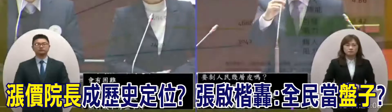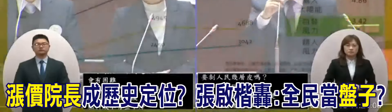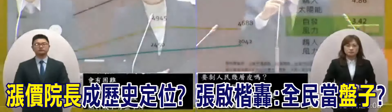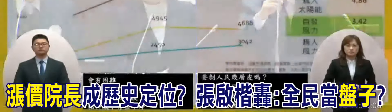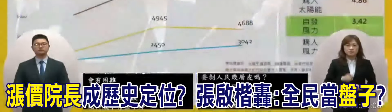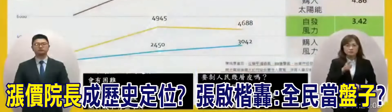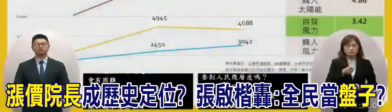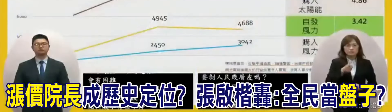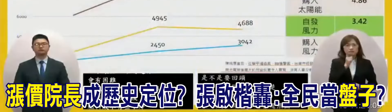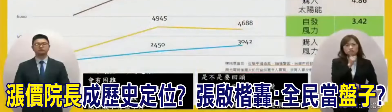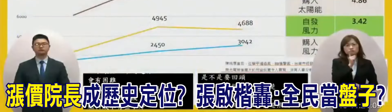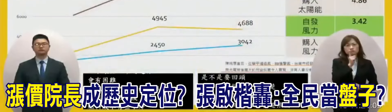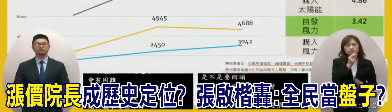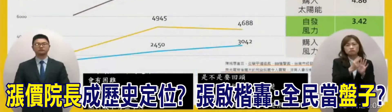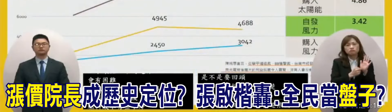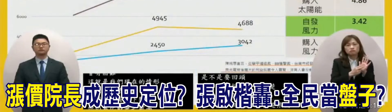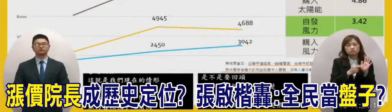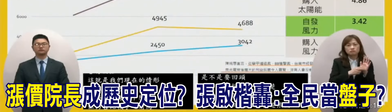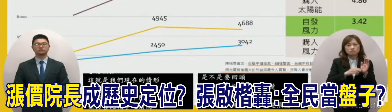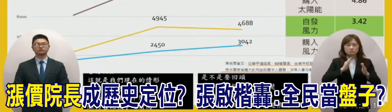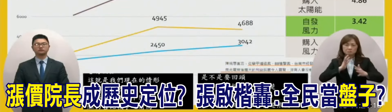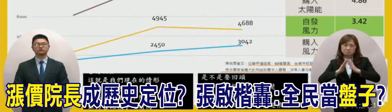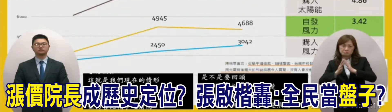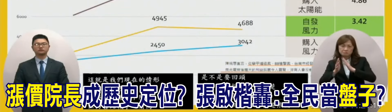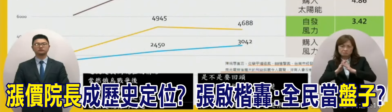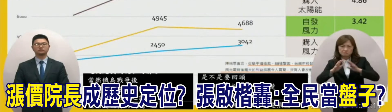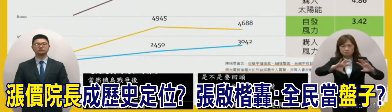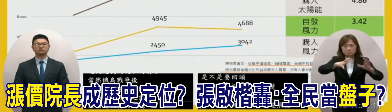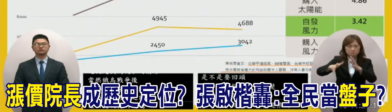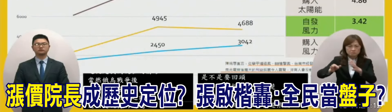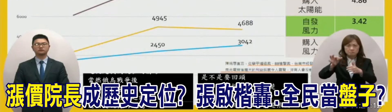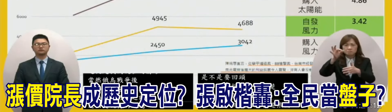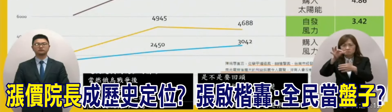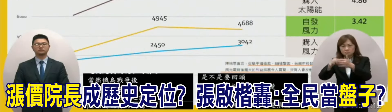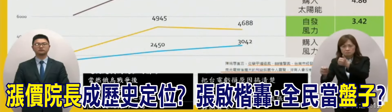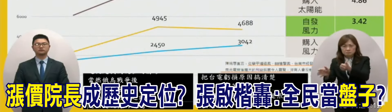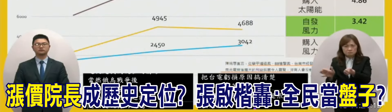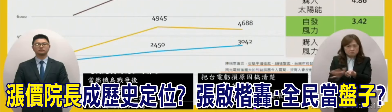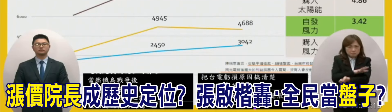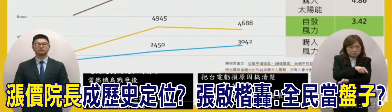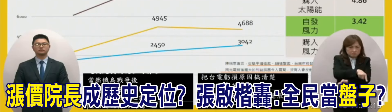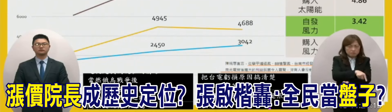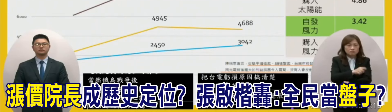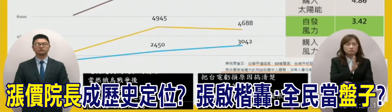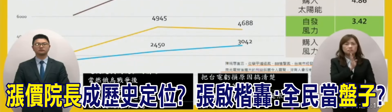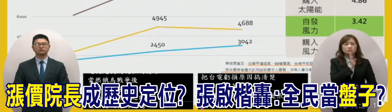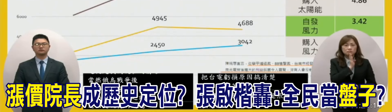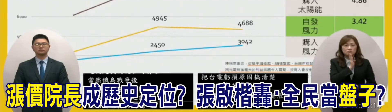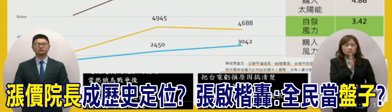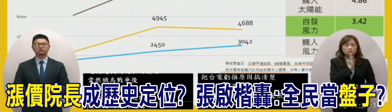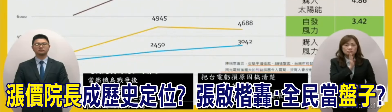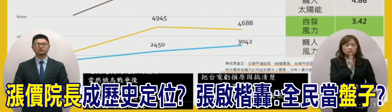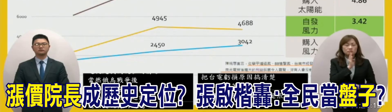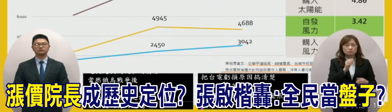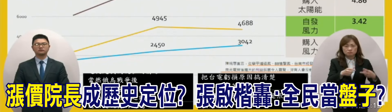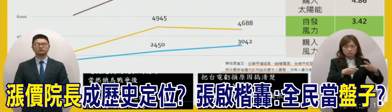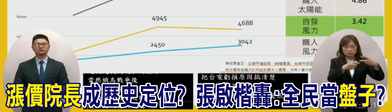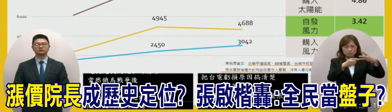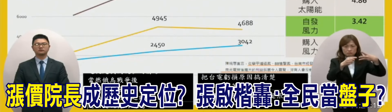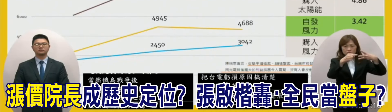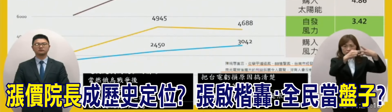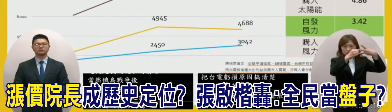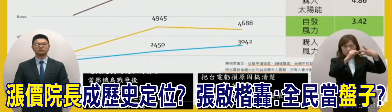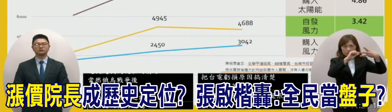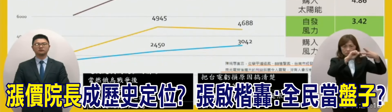你一直在强调战争跟国际因素造成的影响，第二条线就是你一直在强调的燃